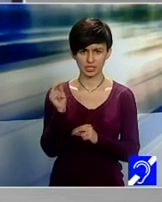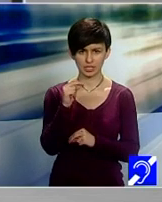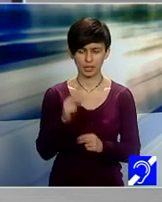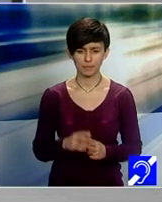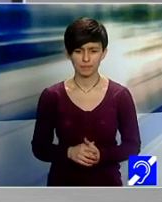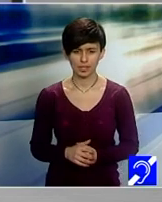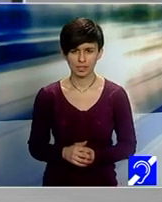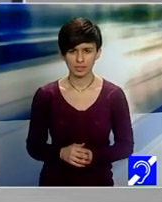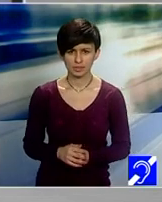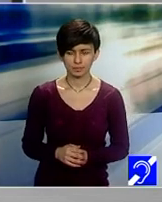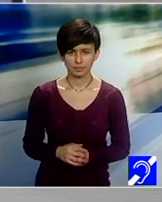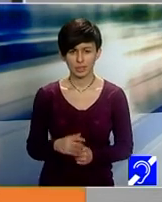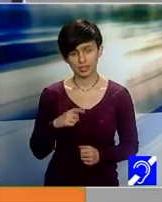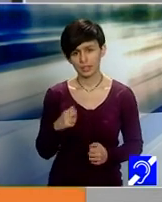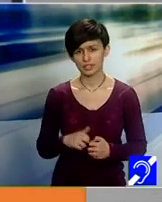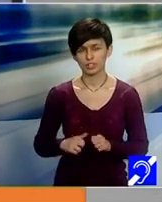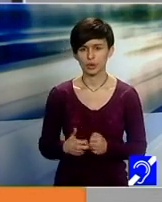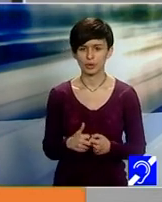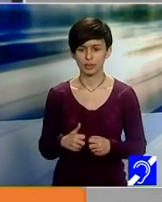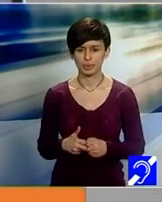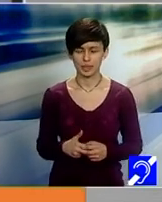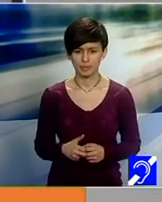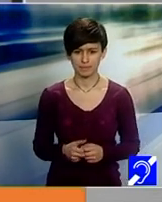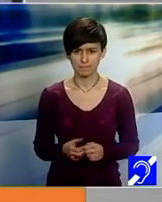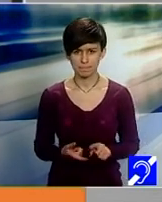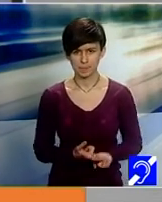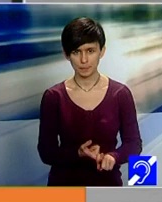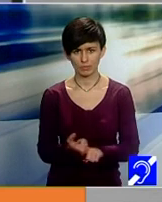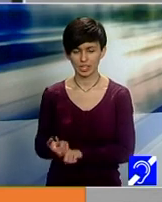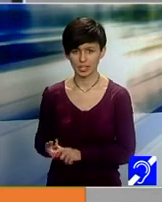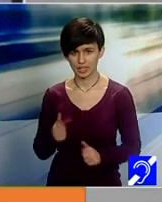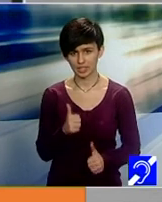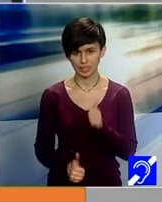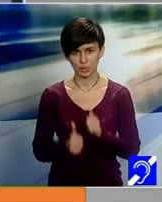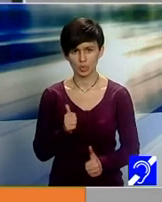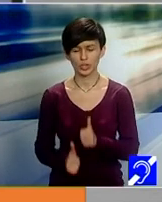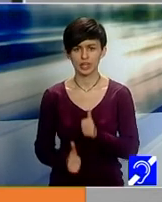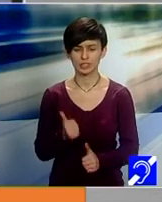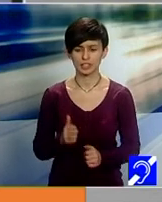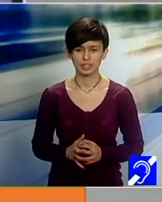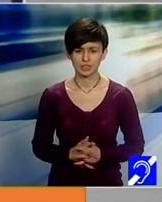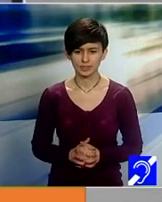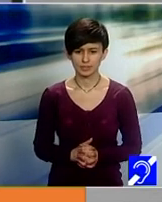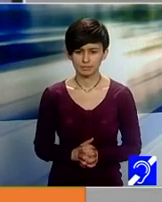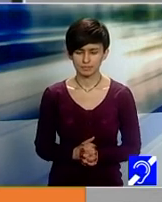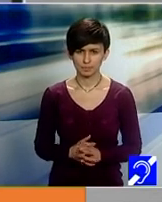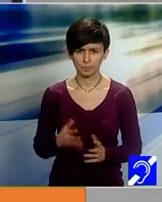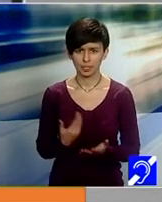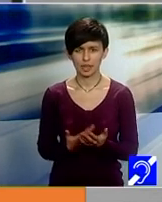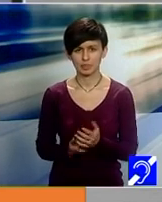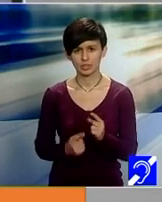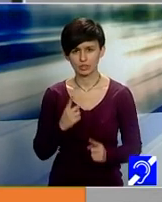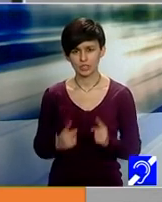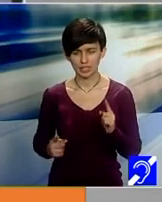meu de vedere, este și o problemă în ceea ce privește concurența. Pentru că dacă legea asta va determina